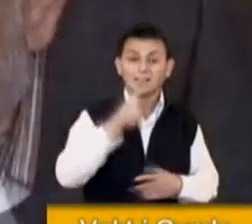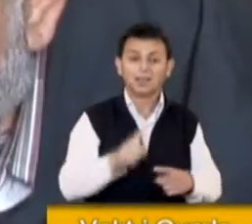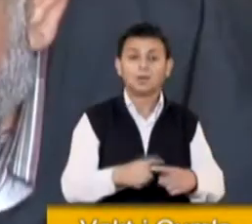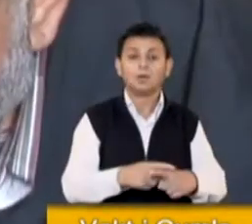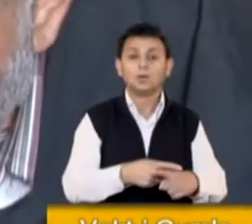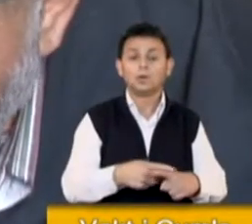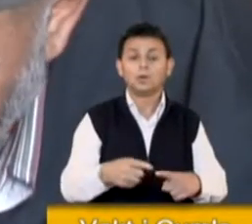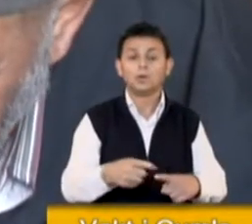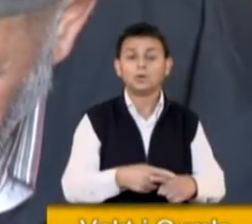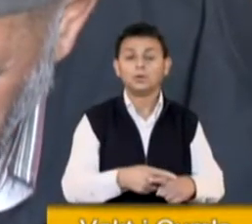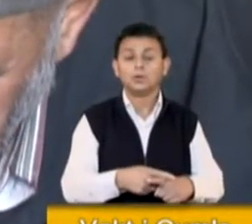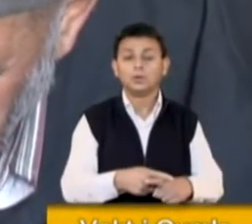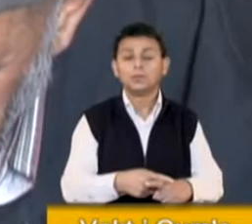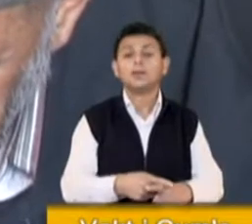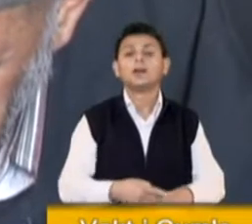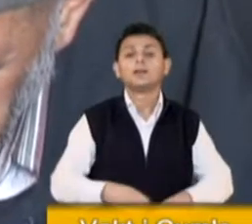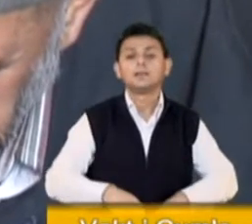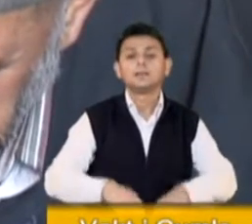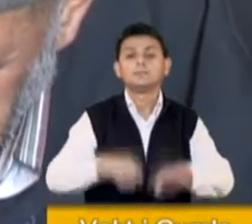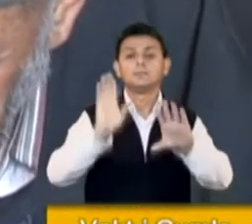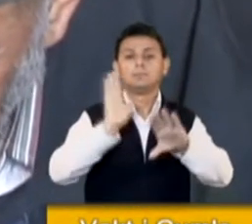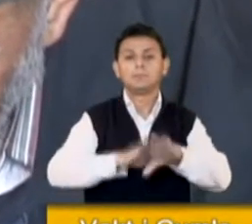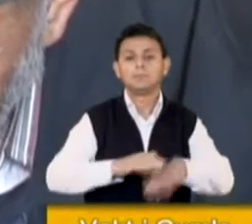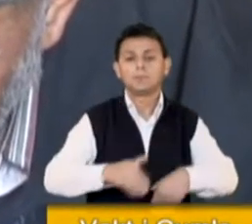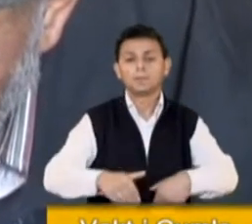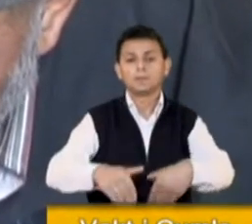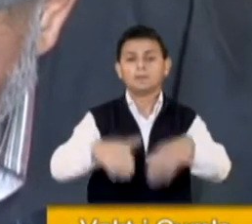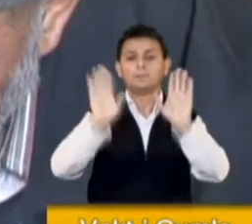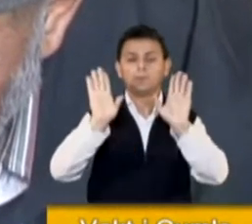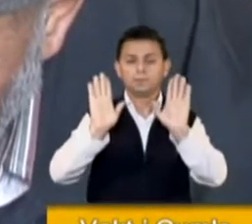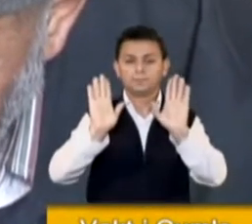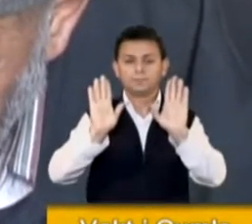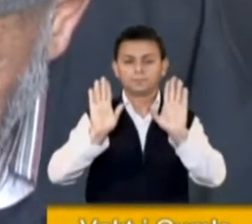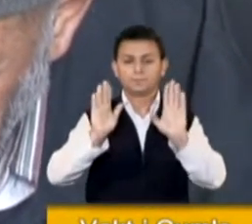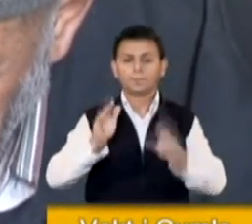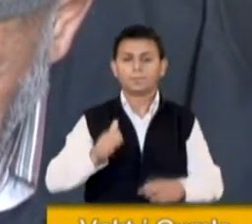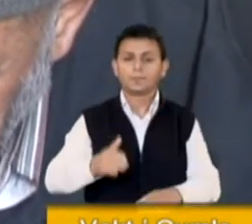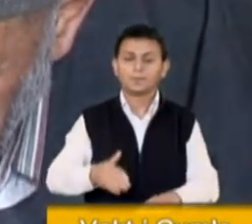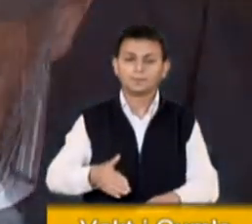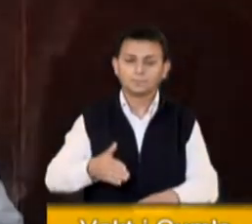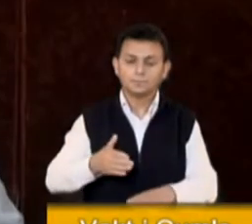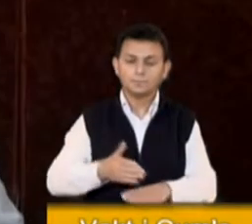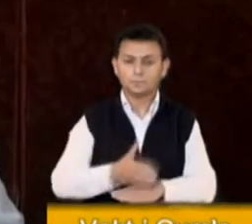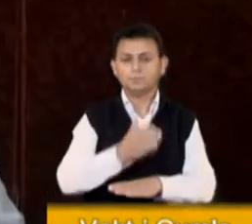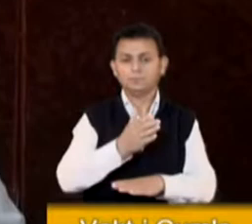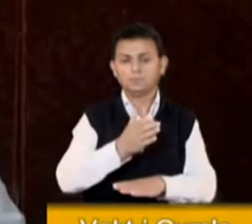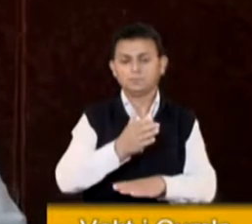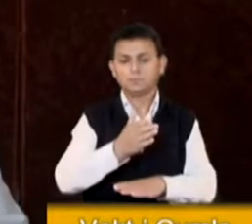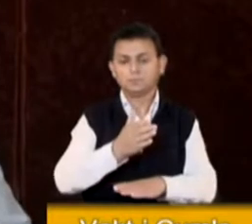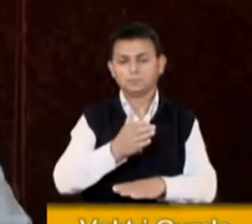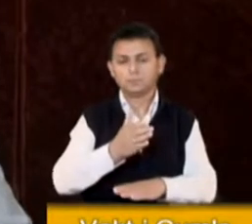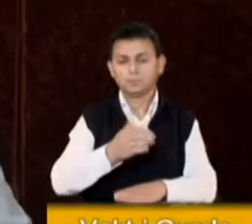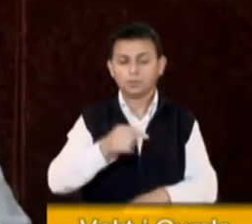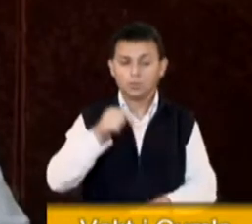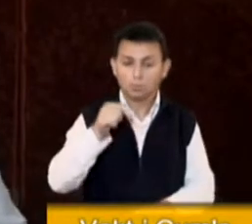arkadaşını ikaz etti ve dedi ki: Esasen konumuzla ilgili olan bölüm bu